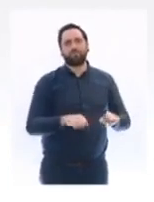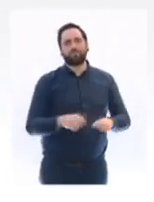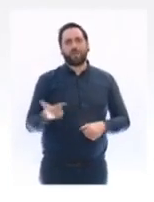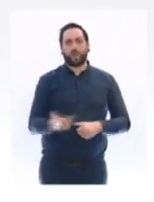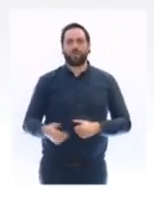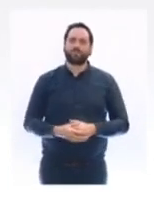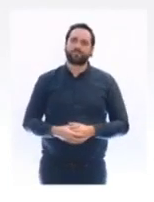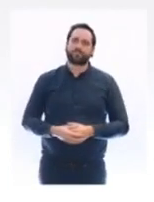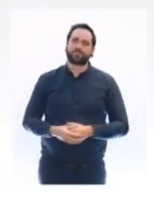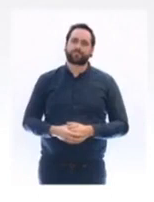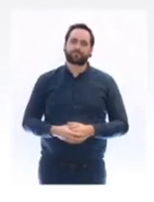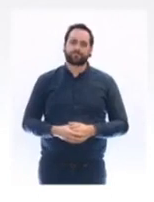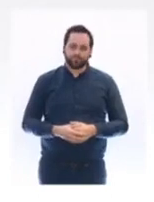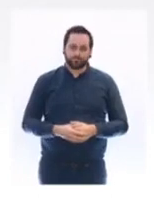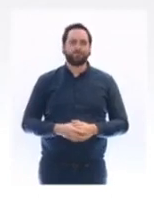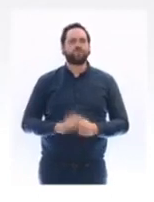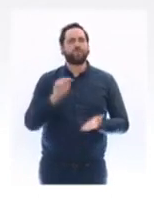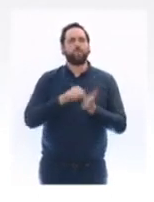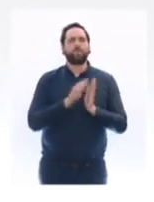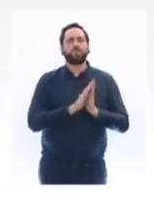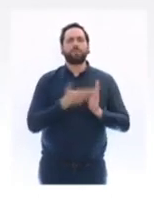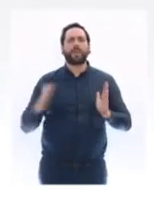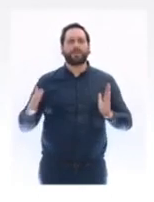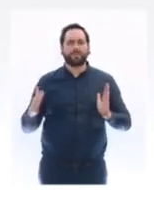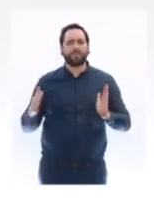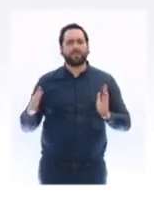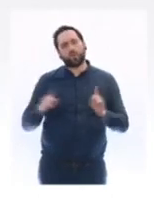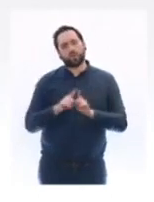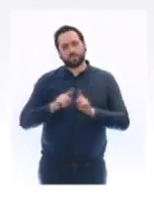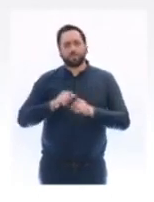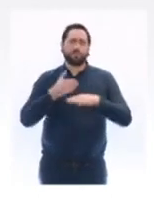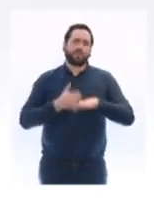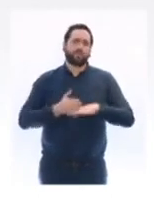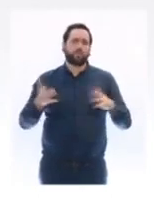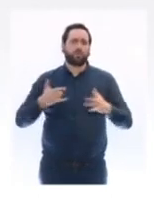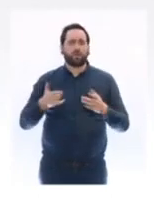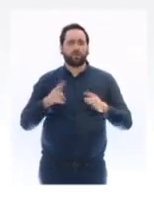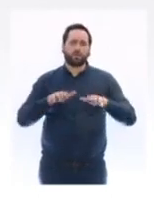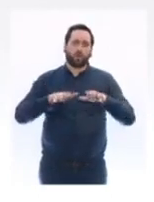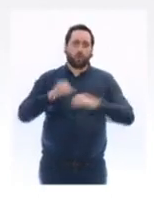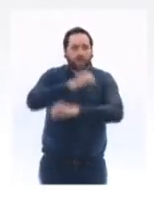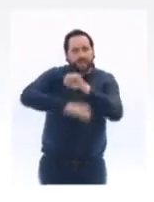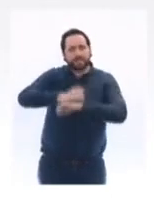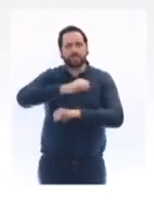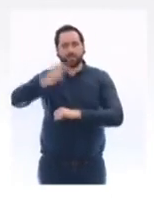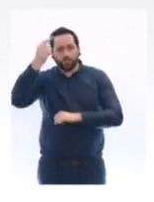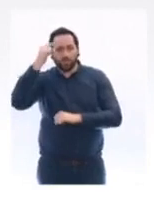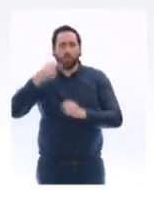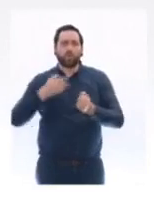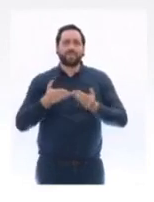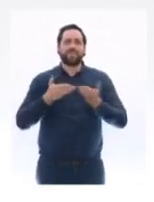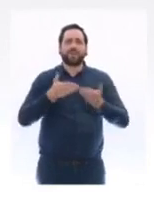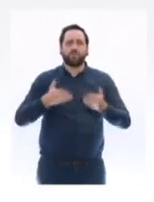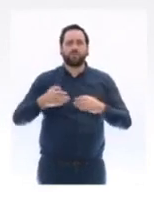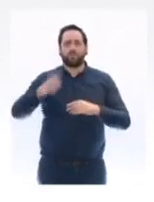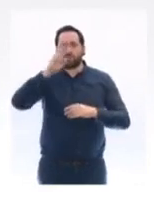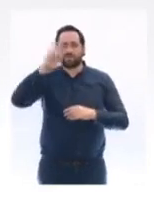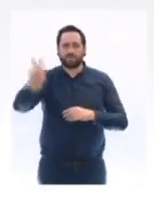précisées. Lors du premier confinement du printemps, le ministère avait mis en place le portail Culture chez